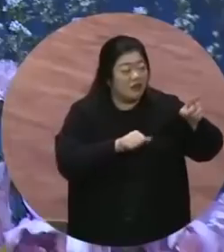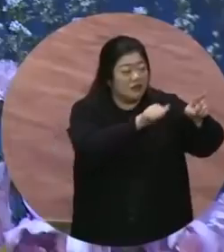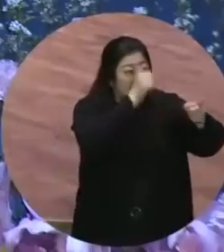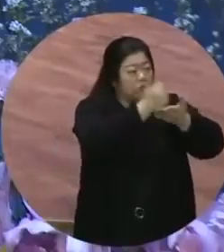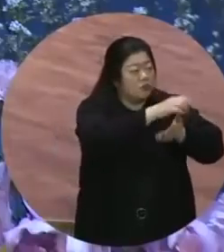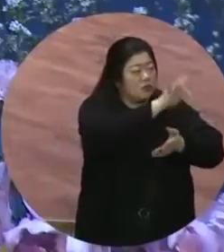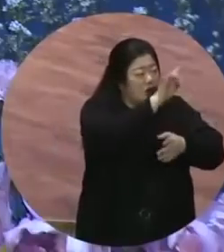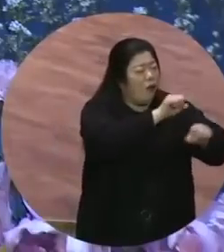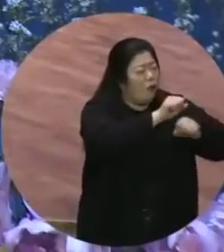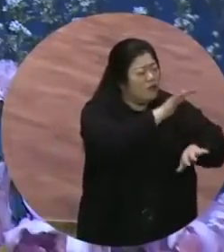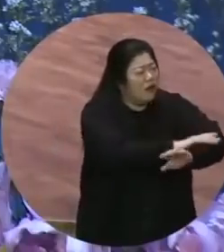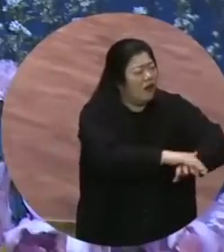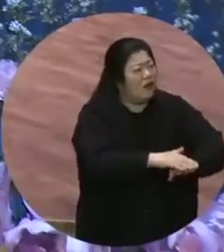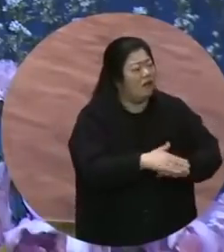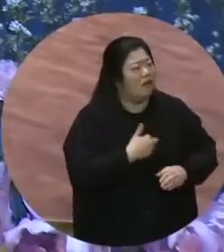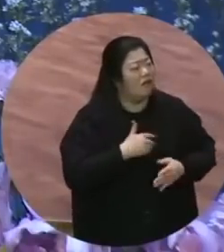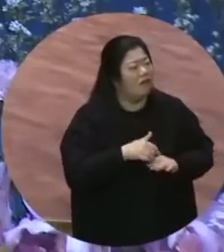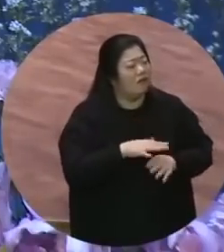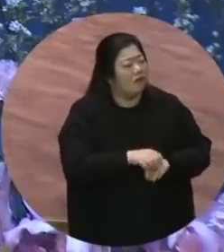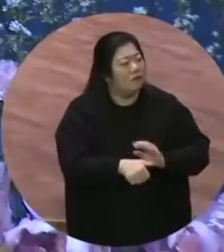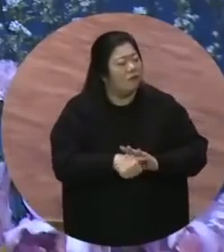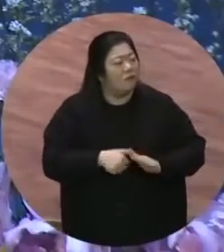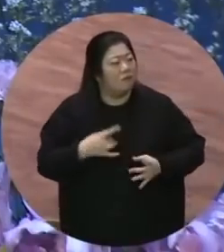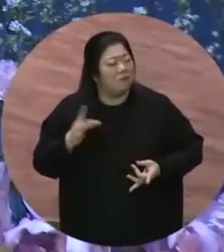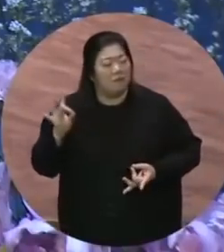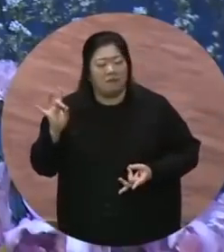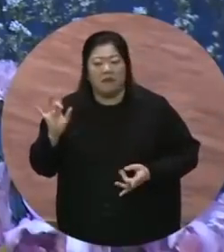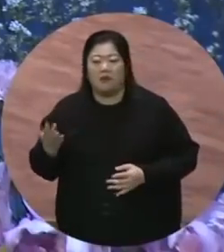해보시기 바랍니다. 아,